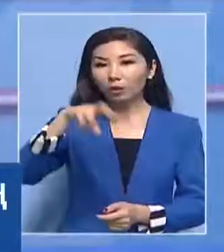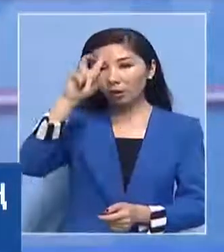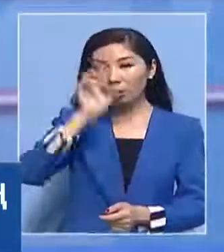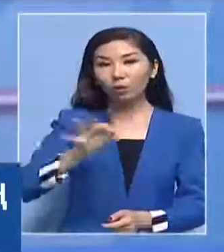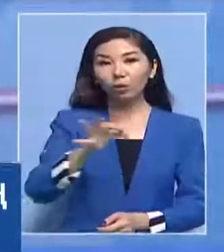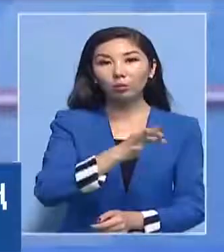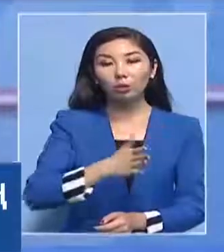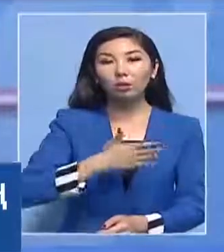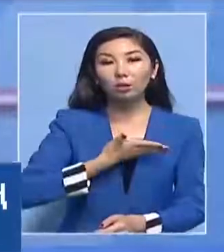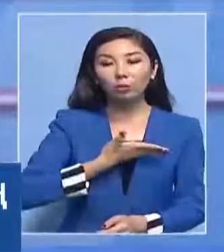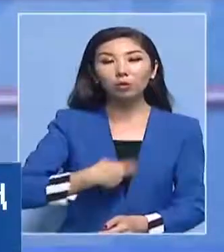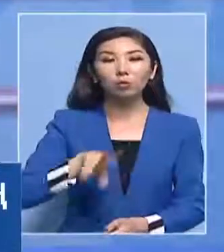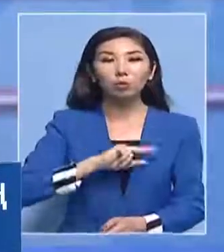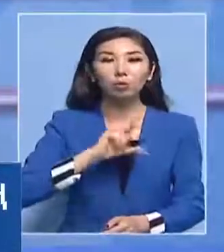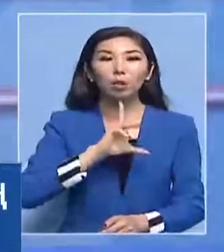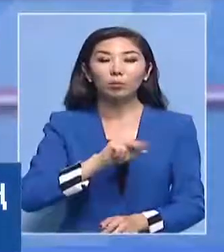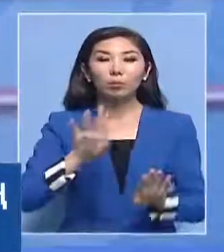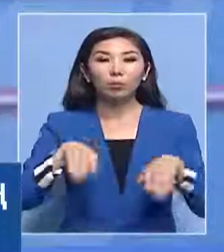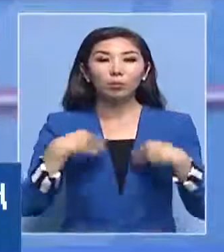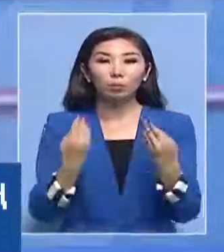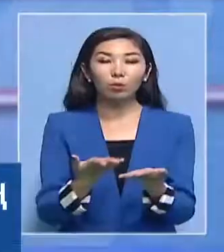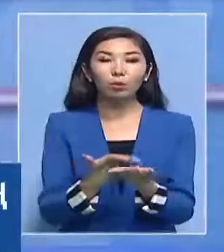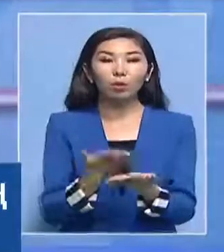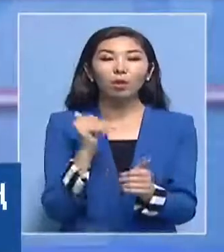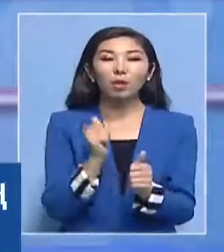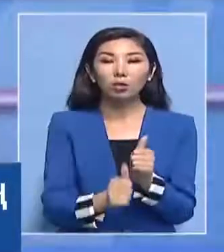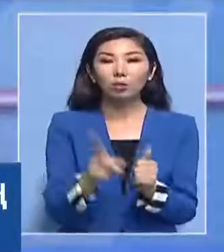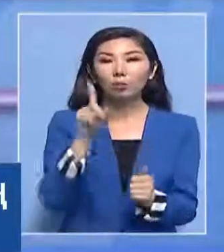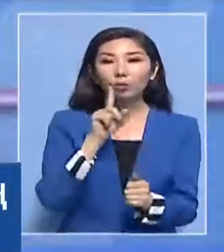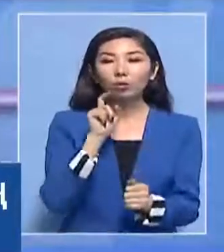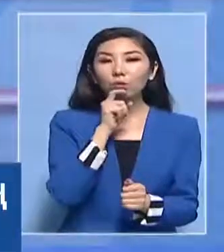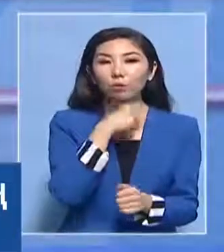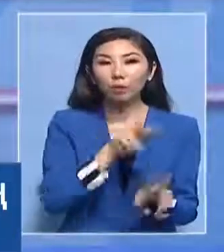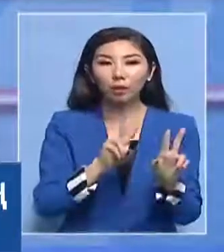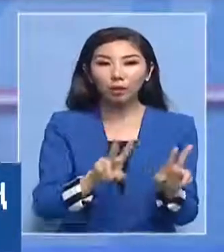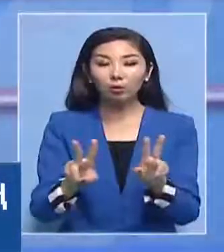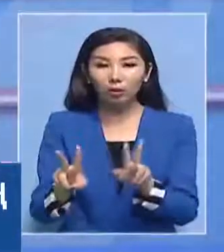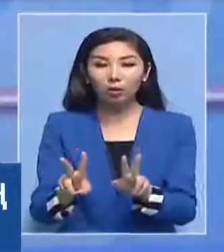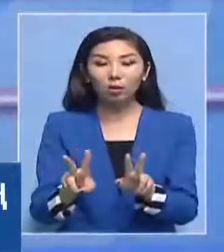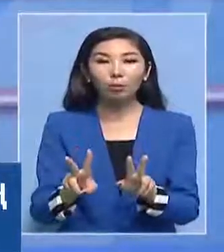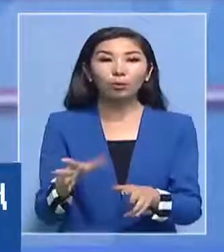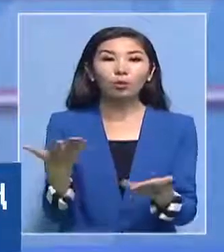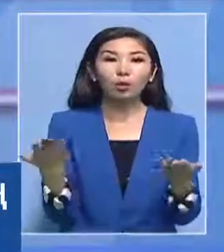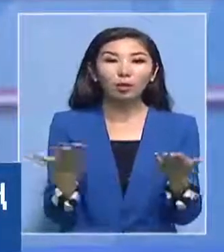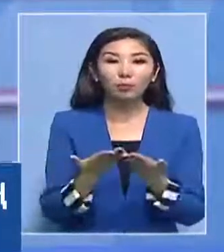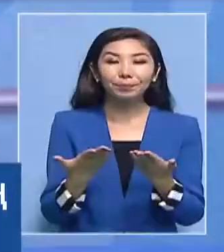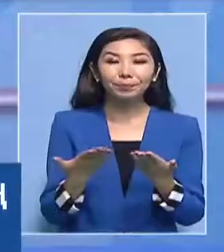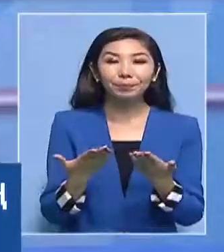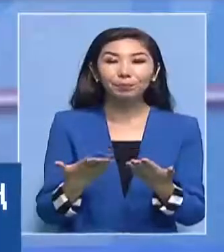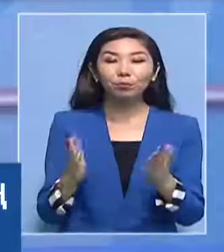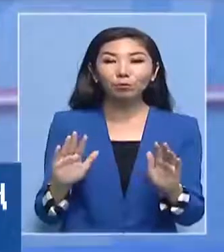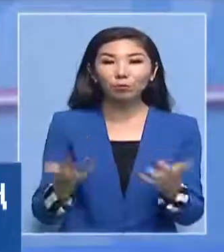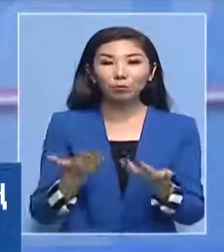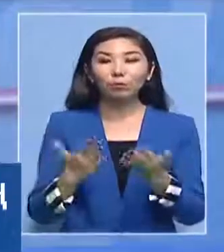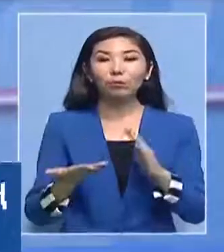органдарды біздің тарапымыздан да, жұмыс берушілер тарапында бұл жұмыс үнемі бақылауда. Сонда да бұндай оқиғалар